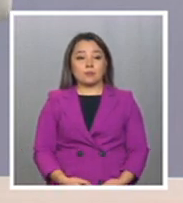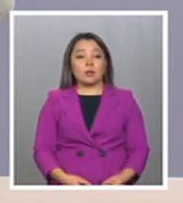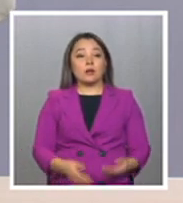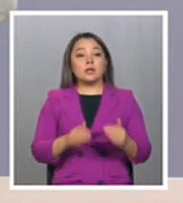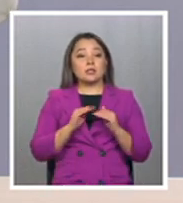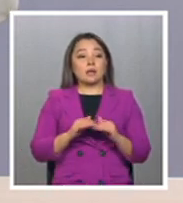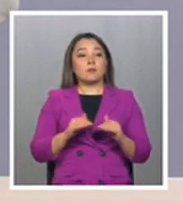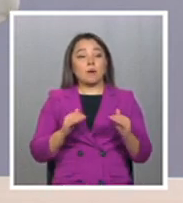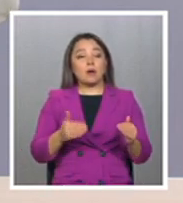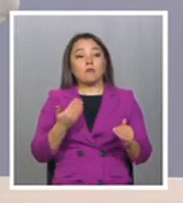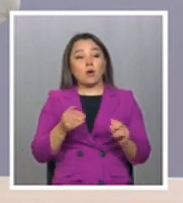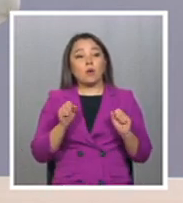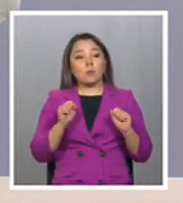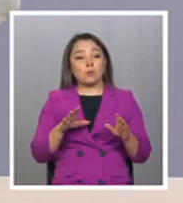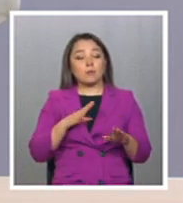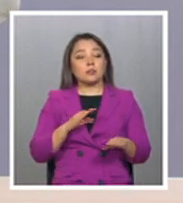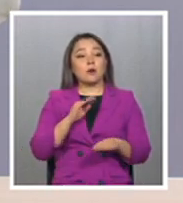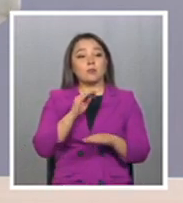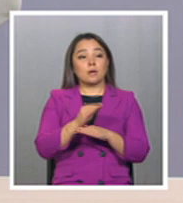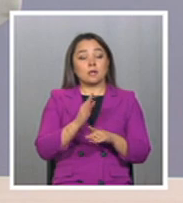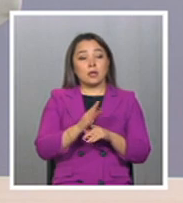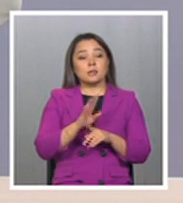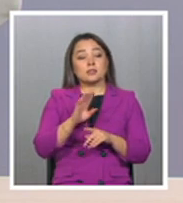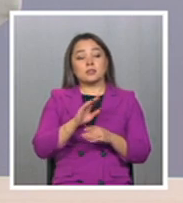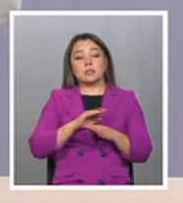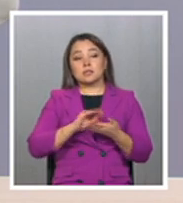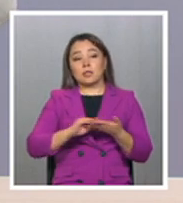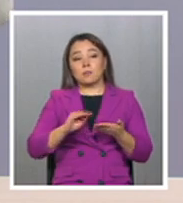Ребята, а вы можете дополнить этот список?